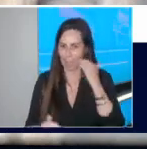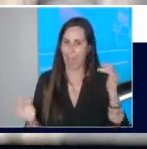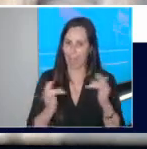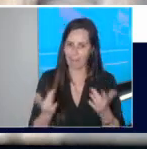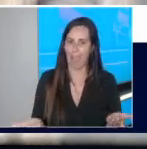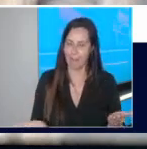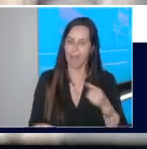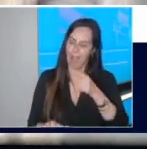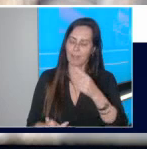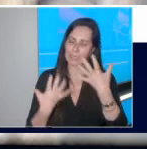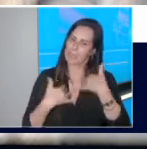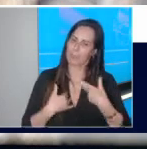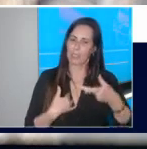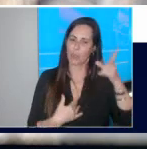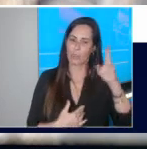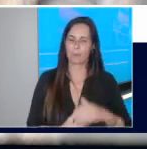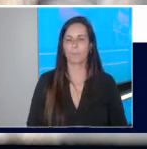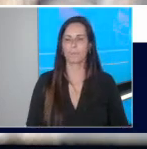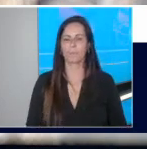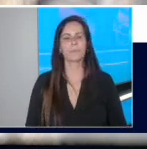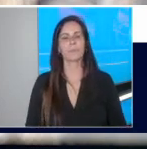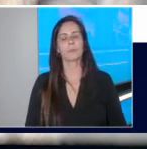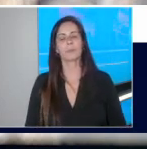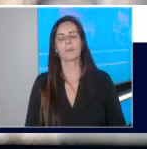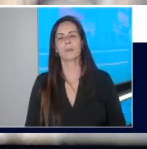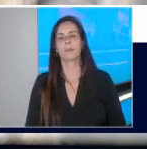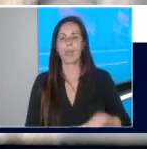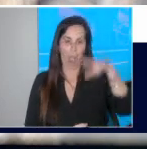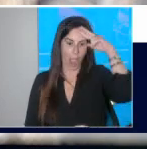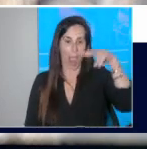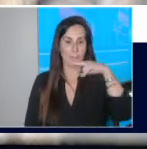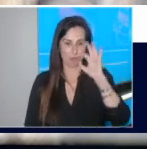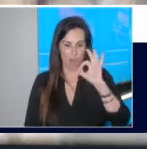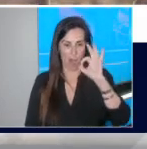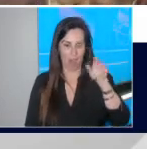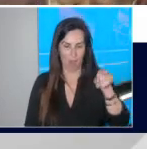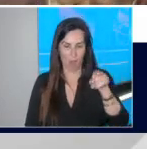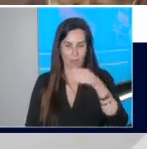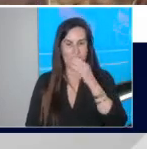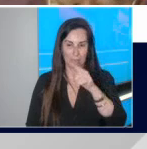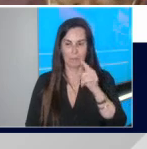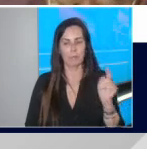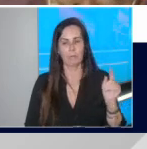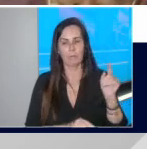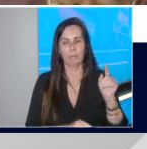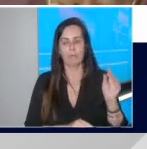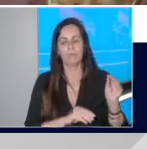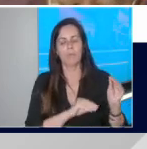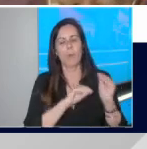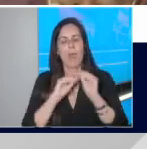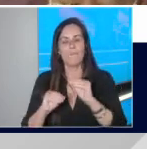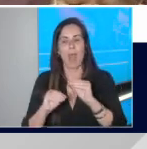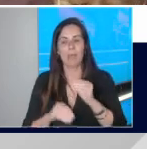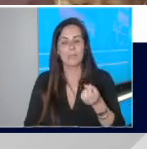אני אתן לך להרחיב בעניין הזה. כן, תראי, האבא באמת היגר לסינגפור, צריך